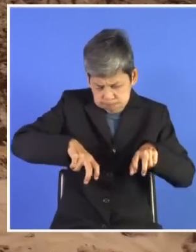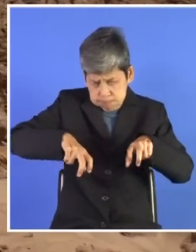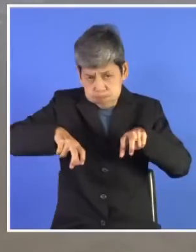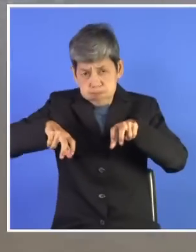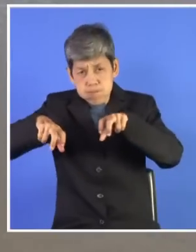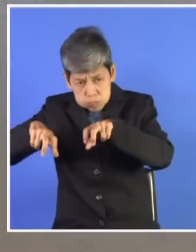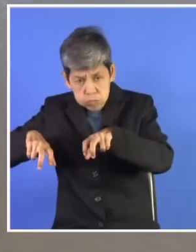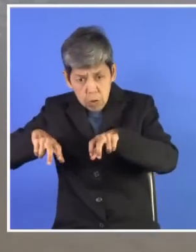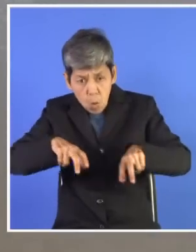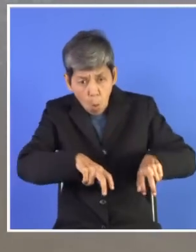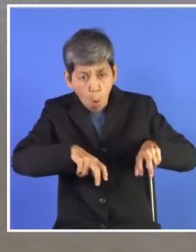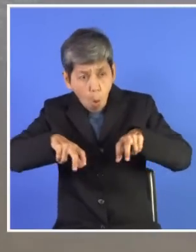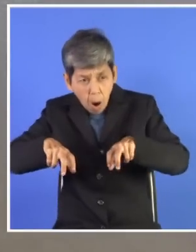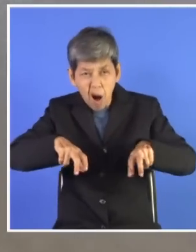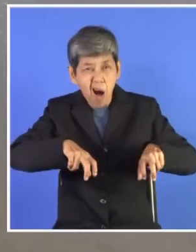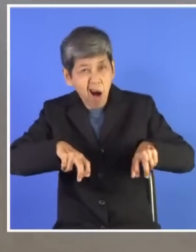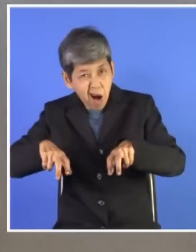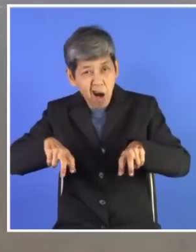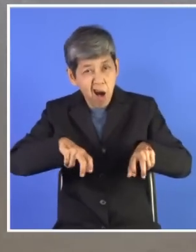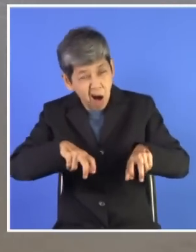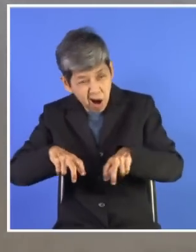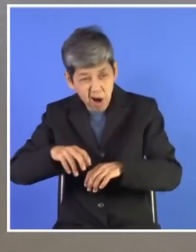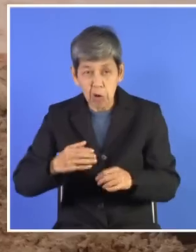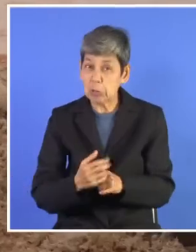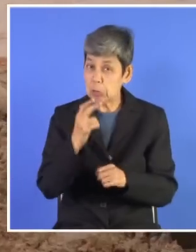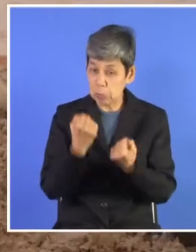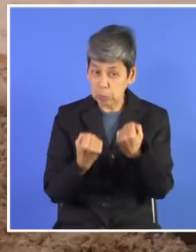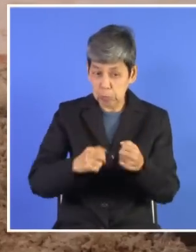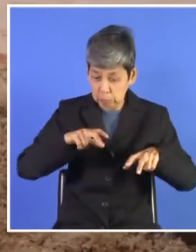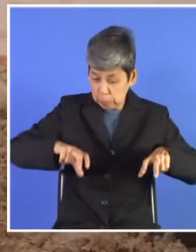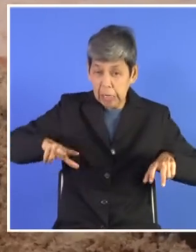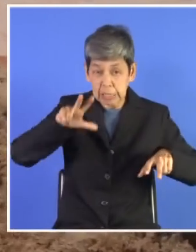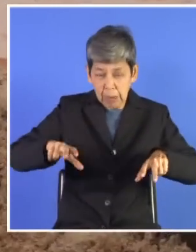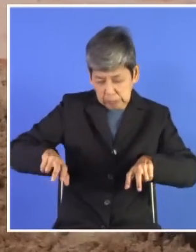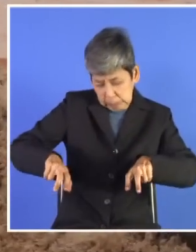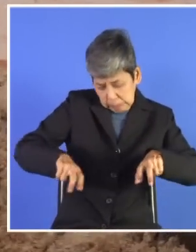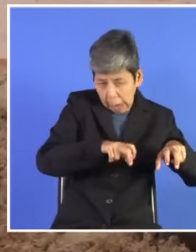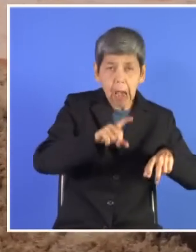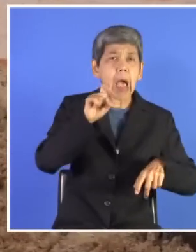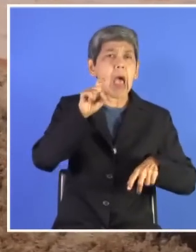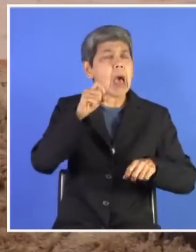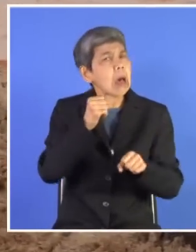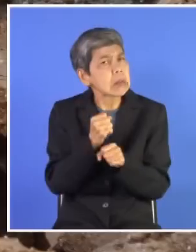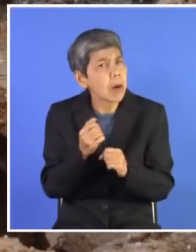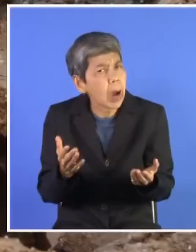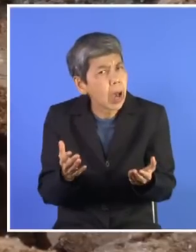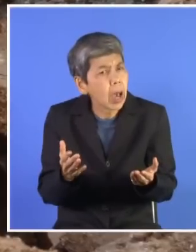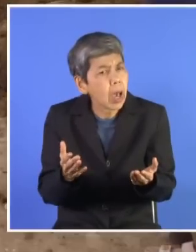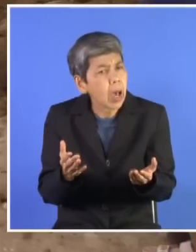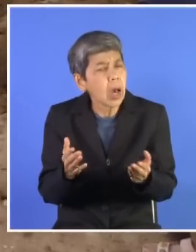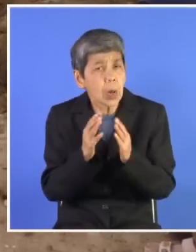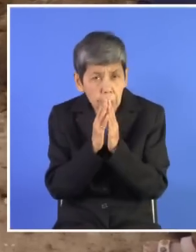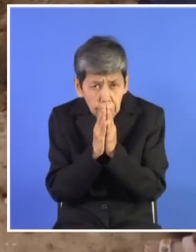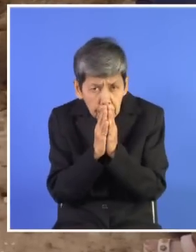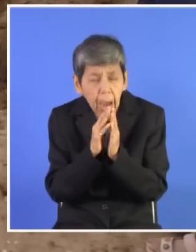านะแต่ว่าดึงขึ้นมาไม่ได้ใช้แบ็คโฮนี่3คันมาช่วยลากก็ลากขึ้นมาไม่ได้ทำยังไงดีเอาลองฟัง นะ ใ